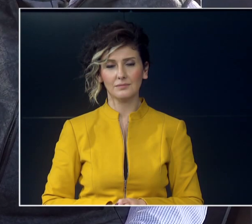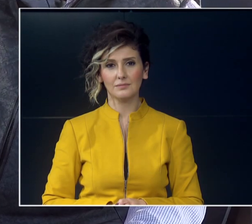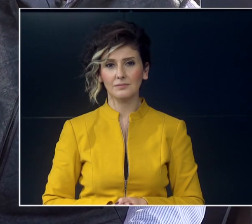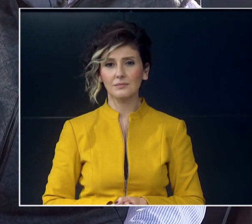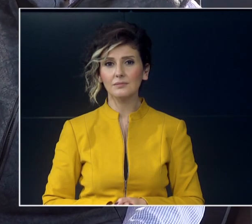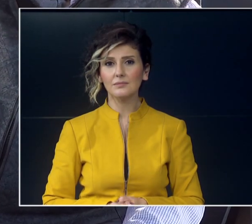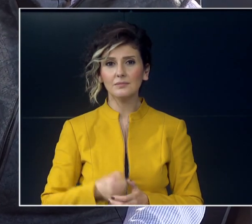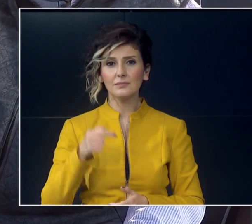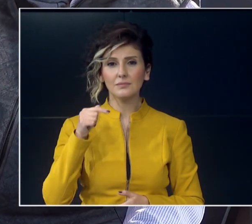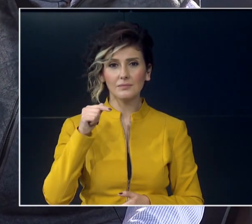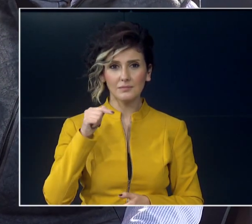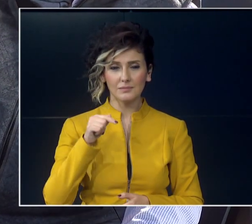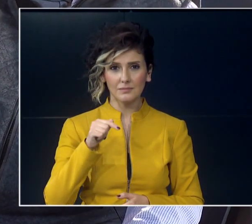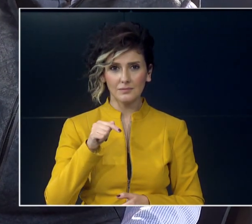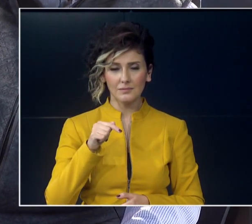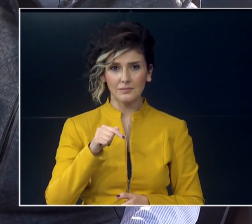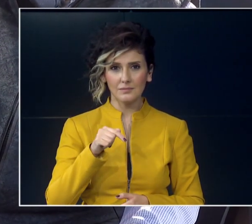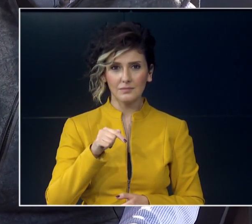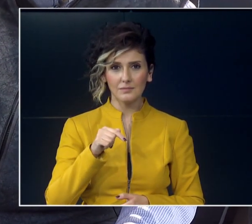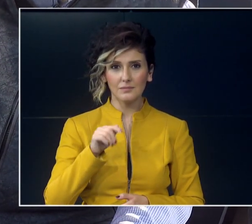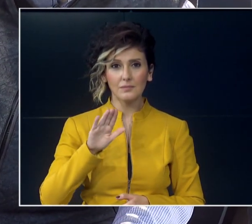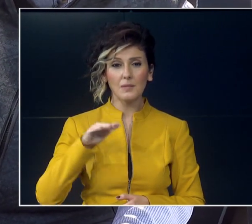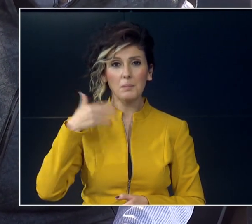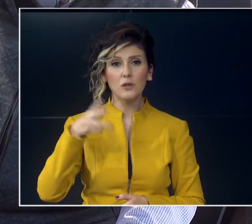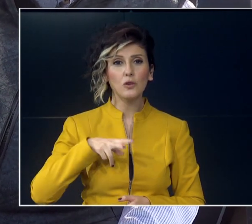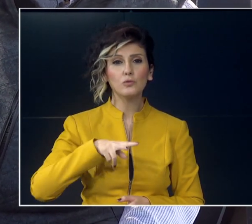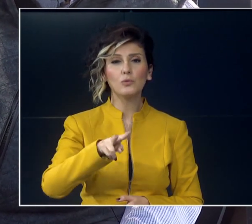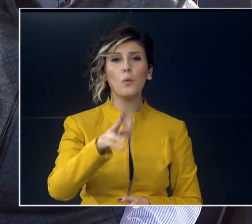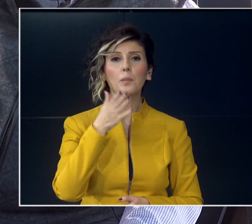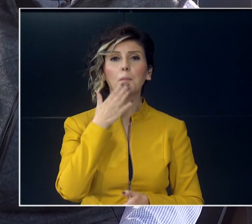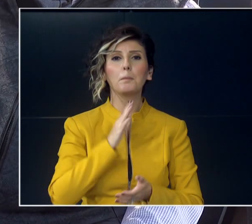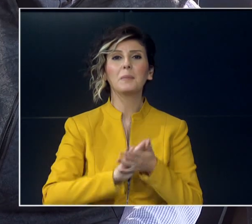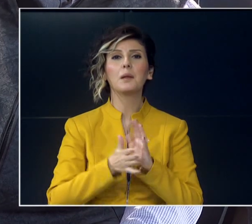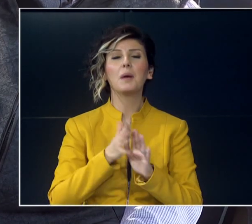Müzik demek değil mi? Doğru. Başka türlü yol bitmez.